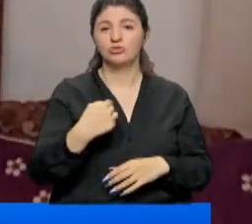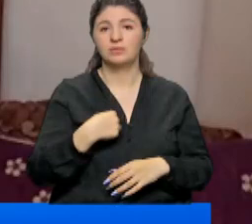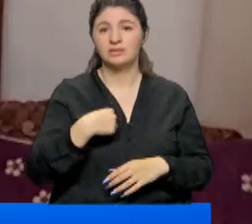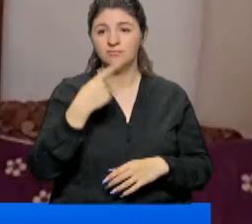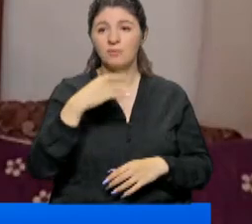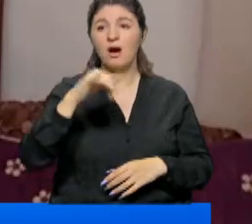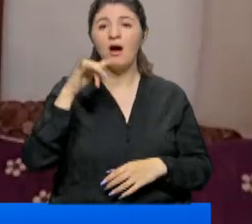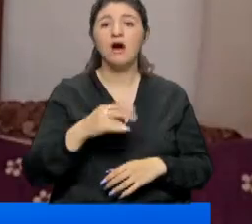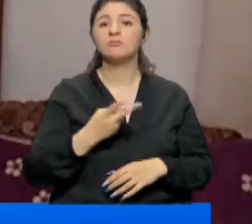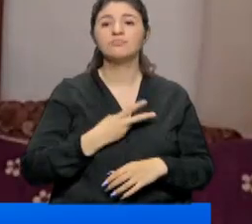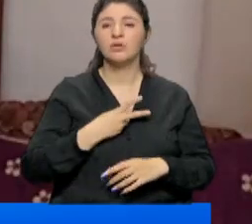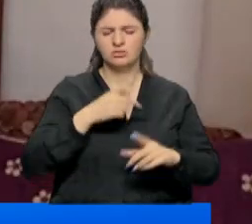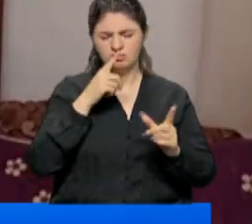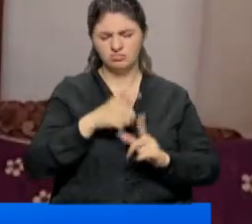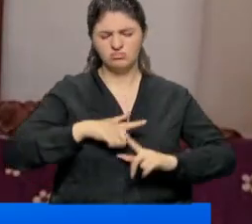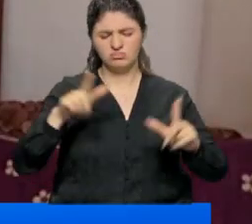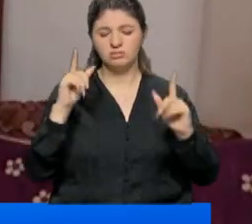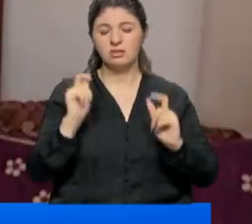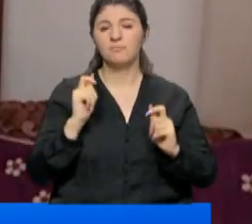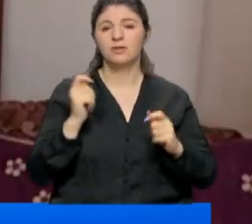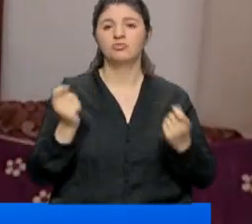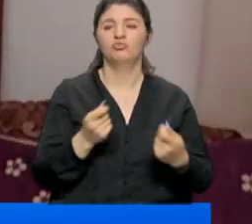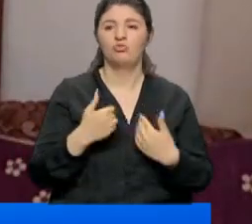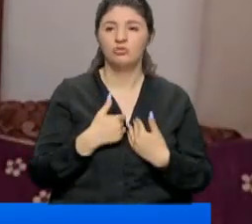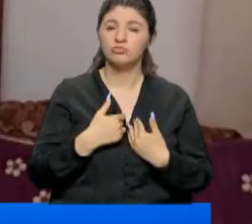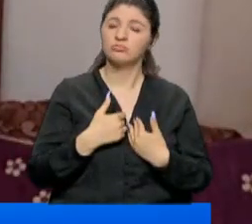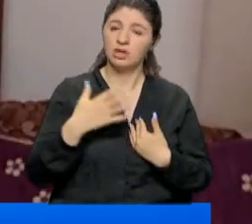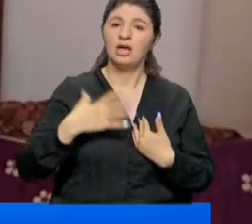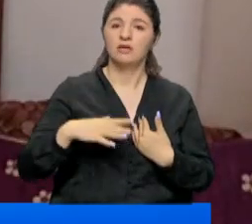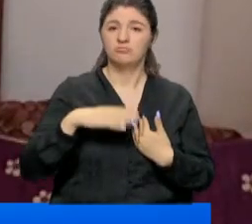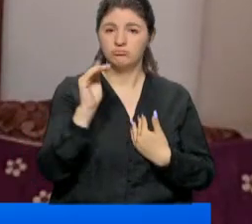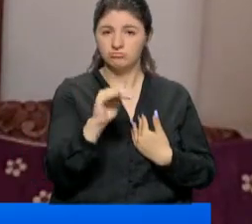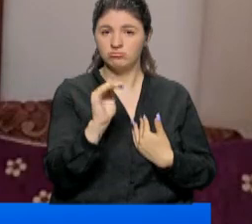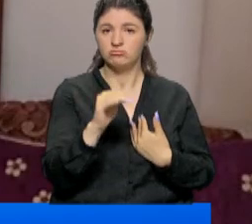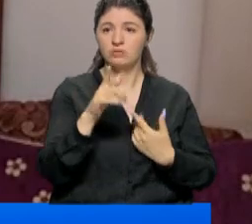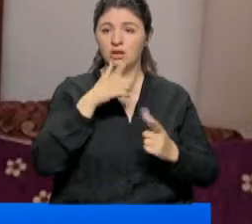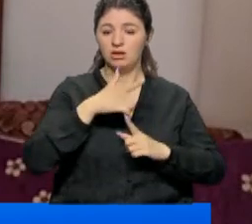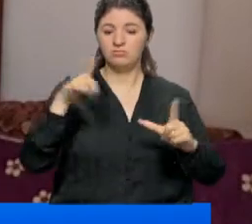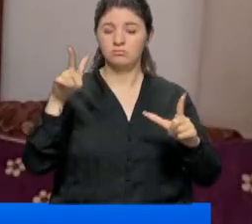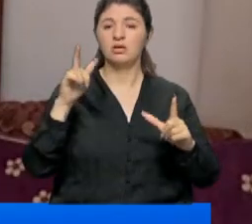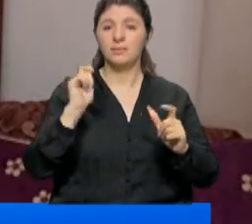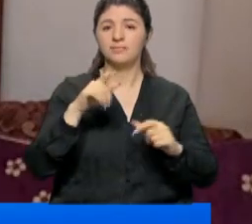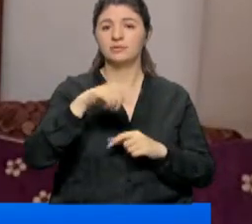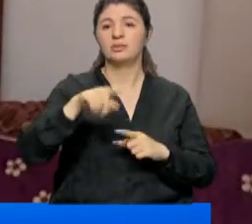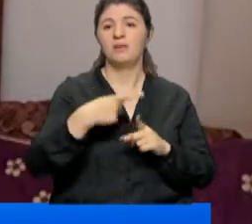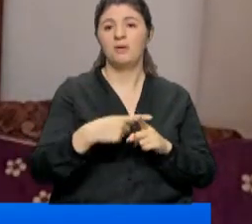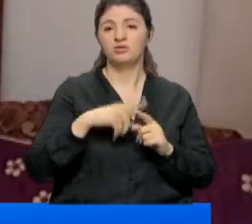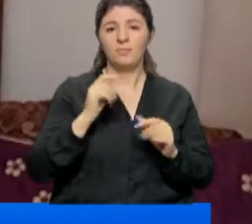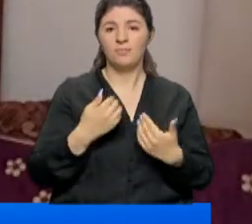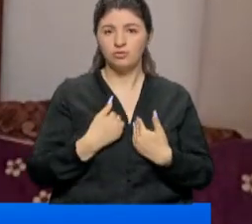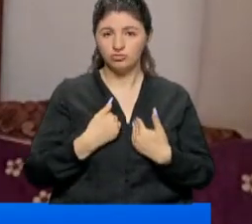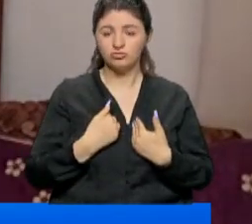deyip haklarımızı yüksek sesle ile getiriyoruz Halep lerimizi yüksek seste sizlerle